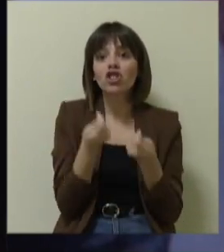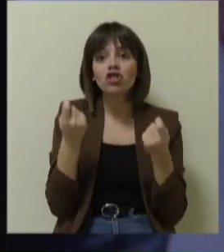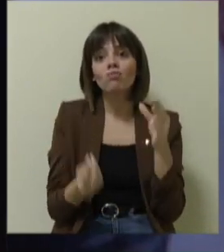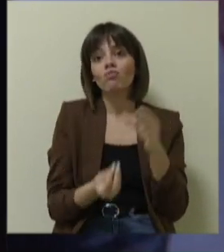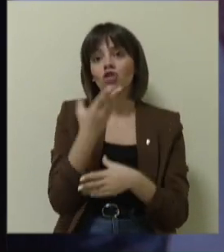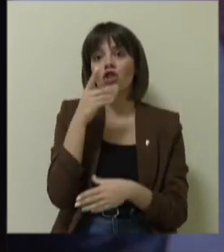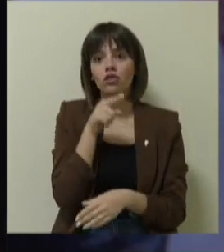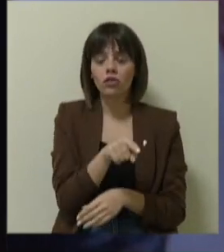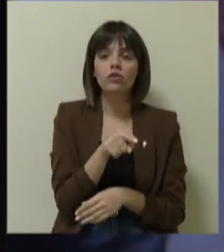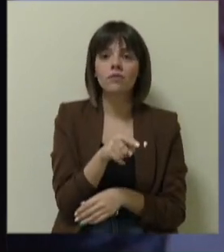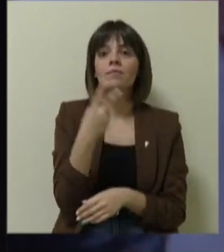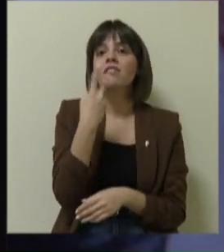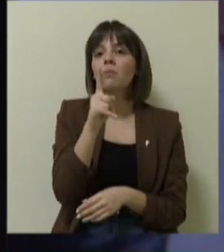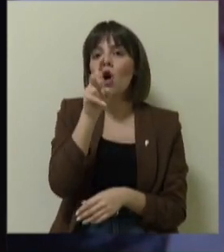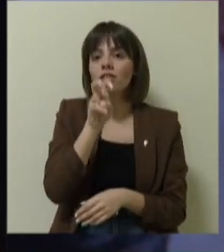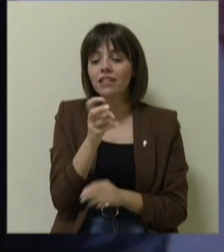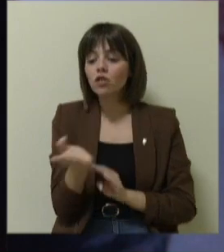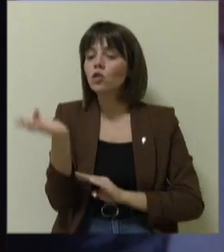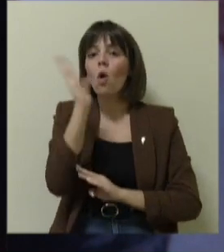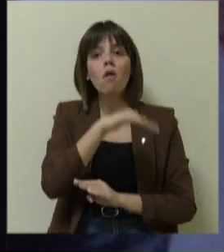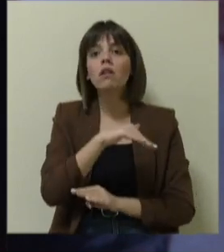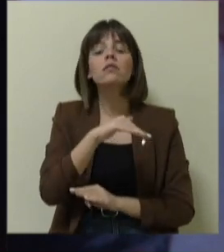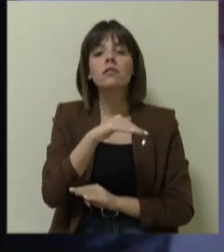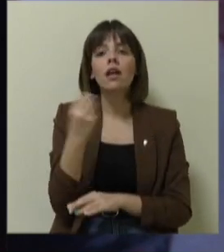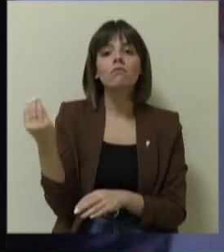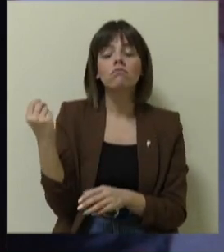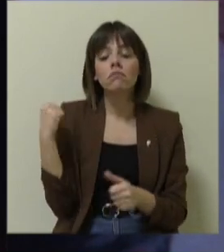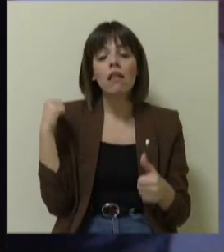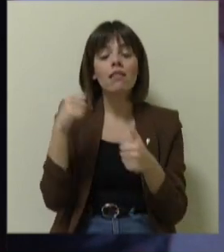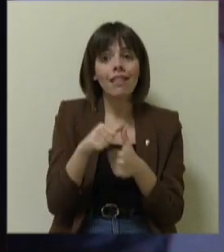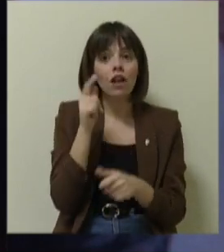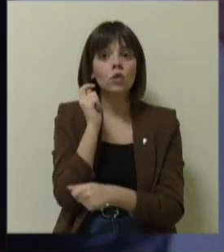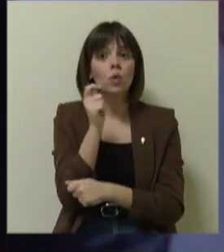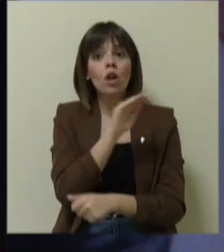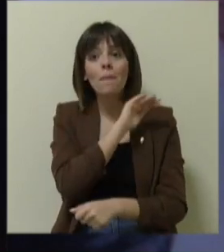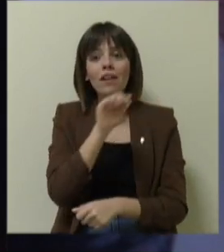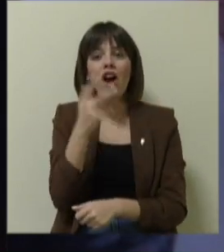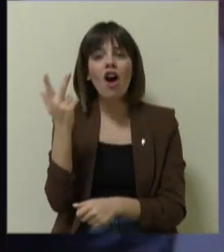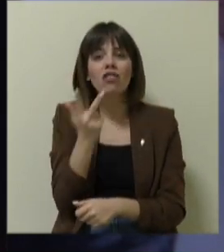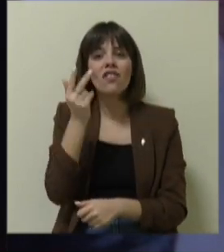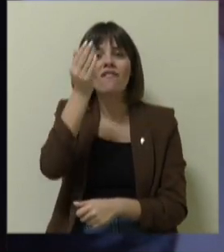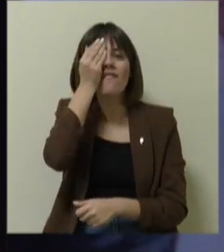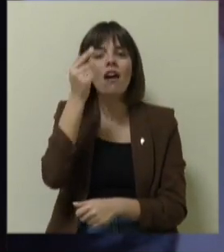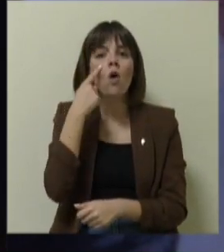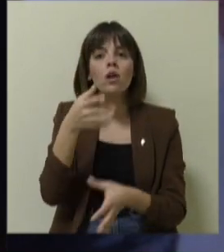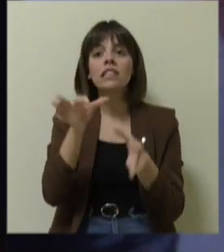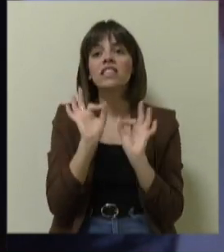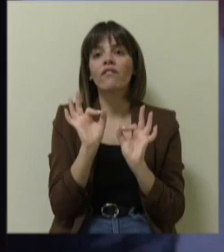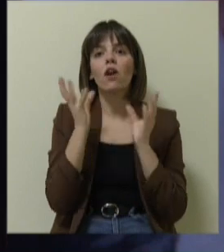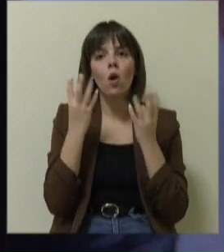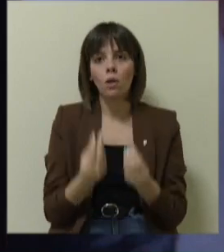yaratacağız. 2018 sonrasında yeniden gündeme gelen aşırı yoksulluğu